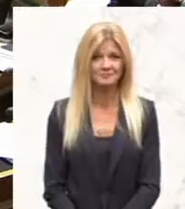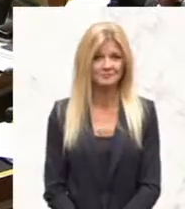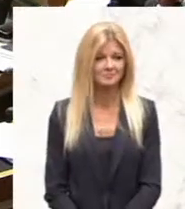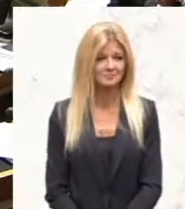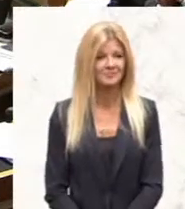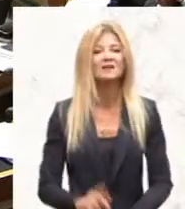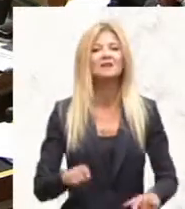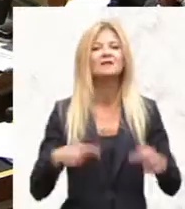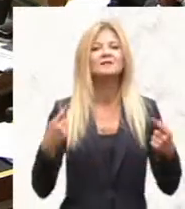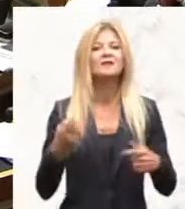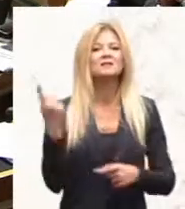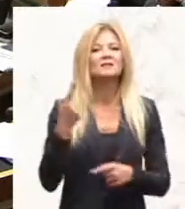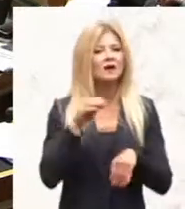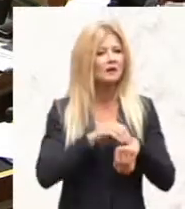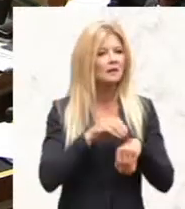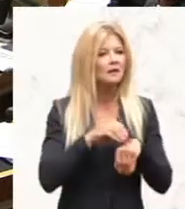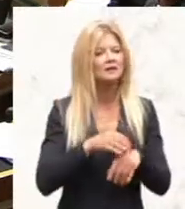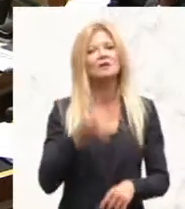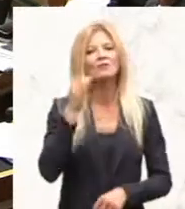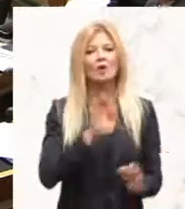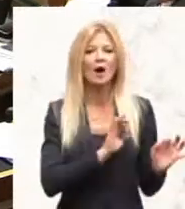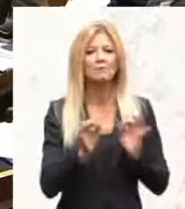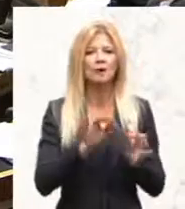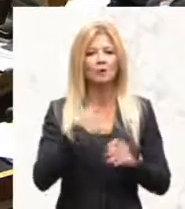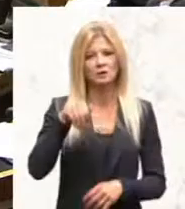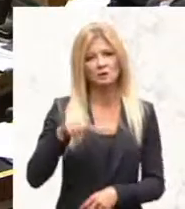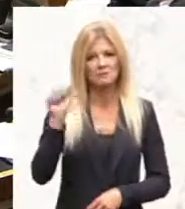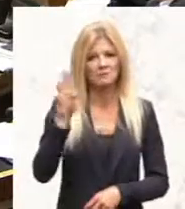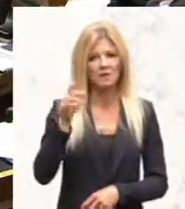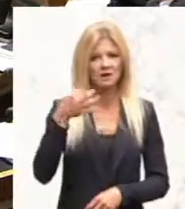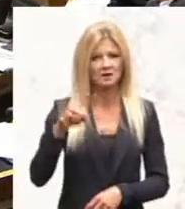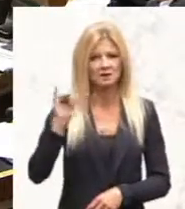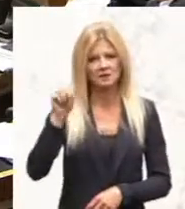Ausgaben, kritisiert Gabriela Moser von den Grünen, und ihren Appell haben Sie ja soeben gehört.